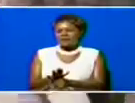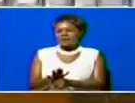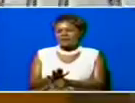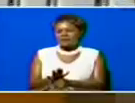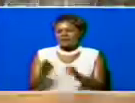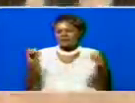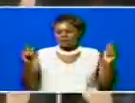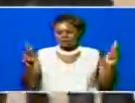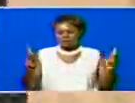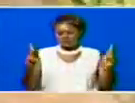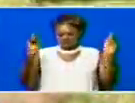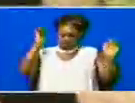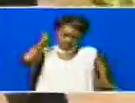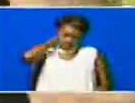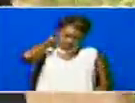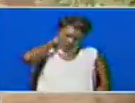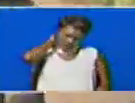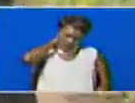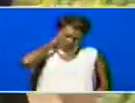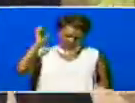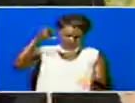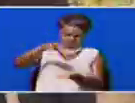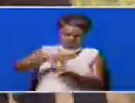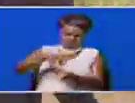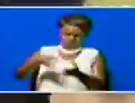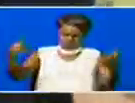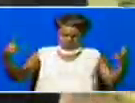Aya. Lakini Murang'a hali ilikuwa tofauti.